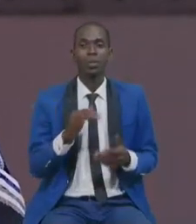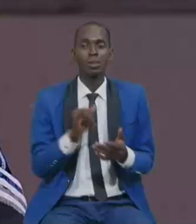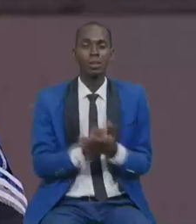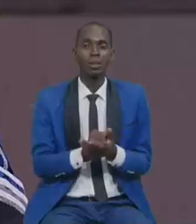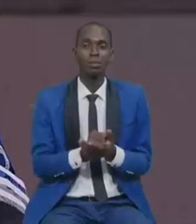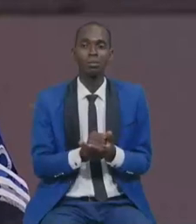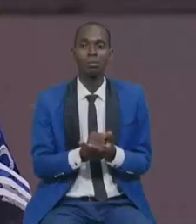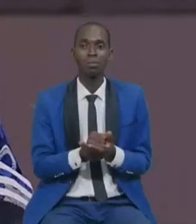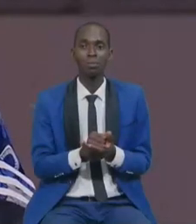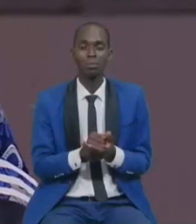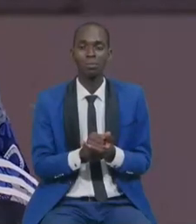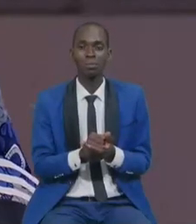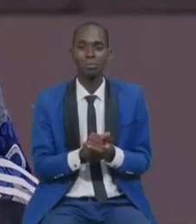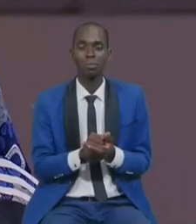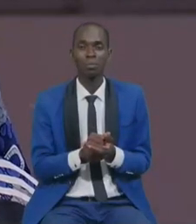c'est la nicotine.